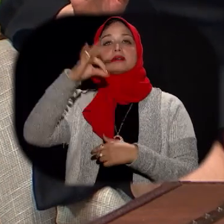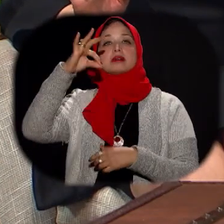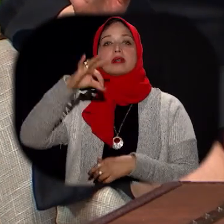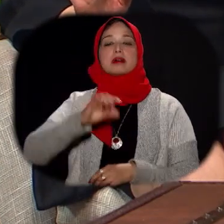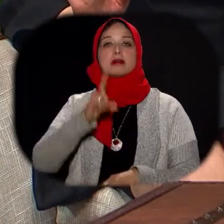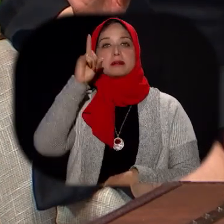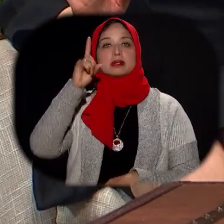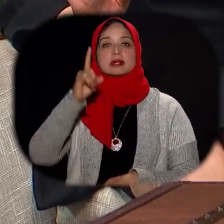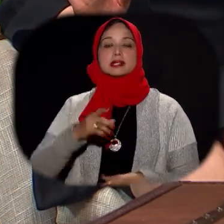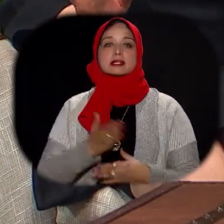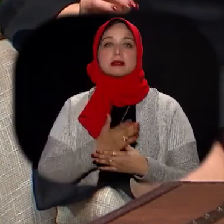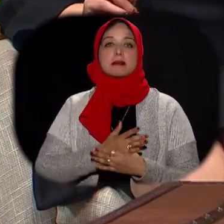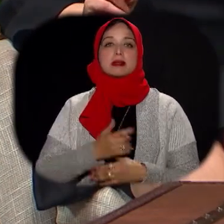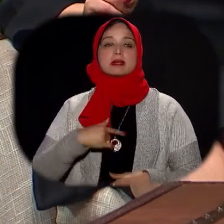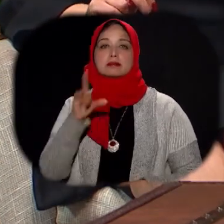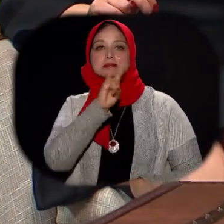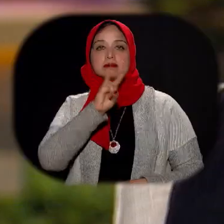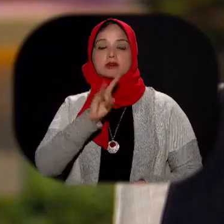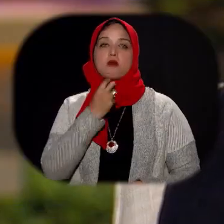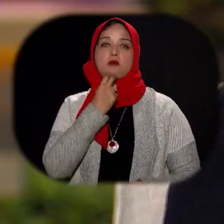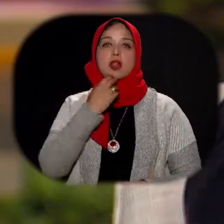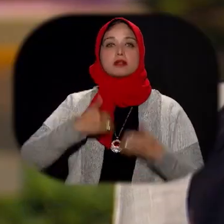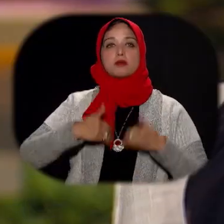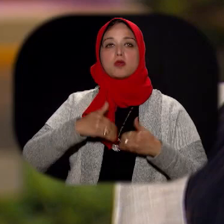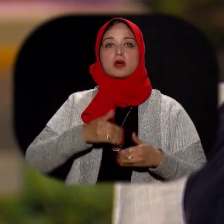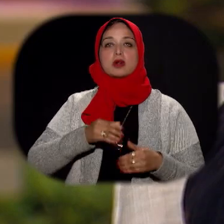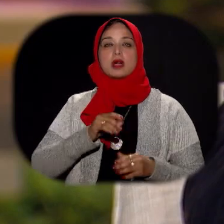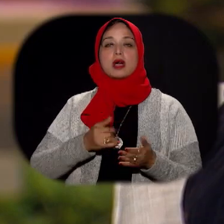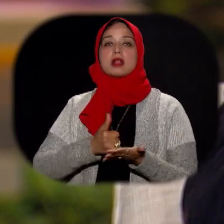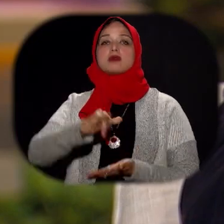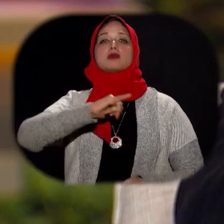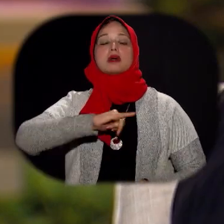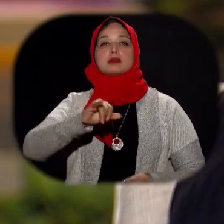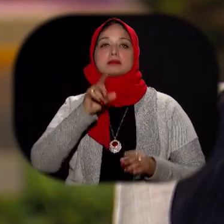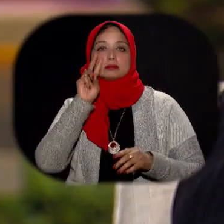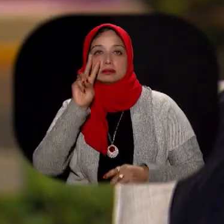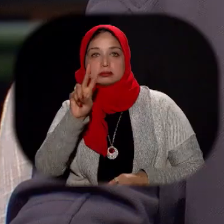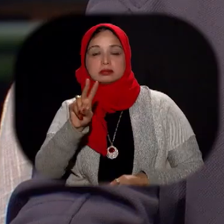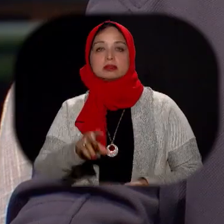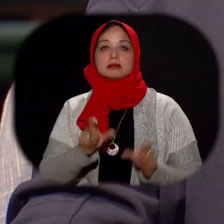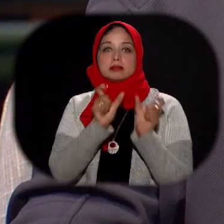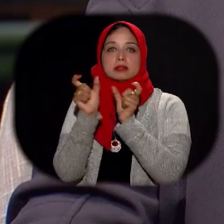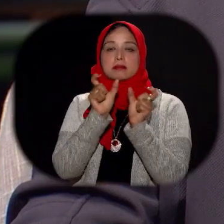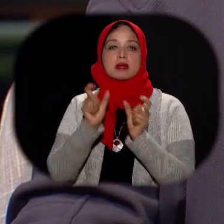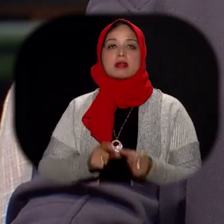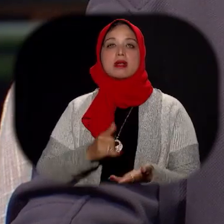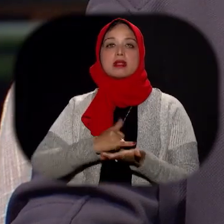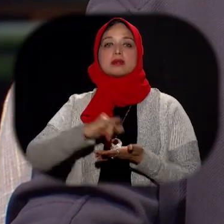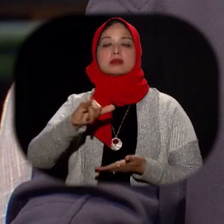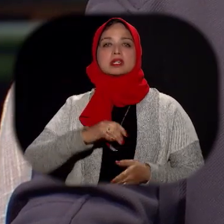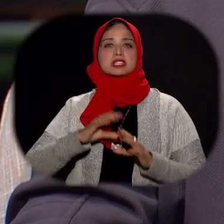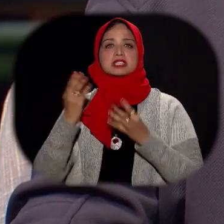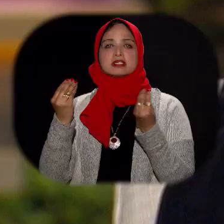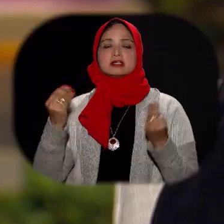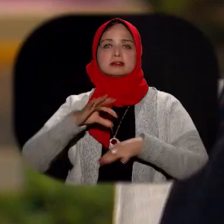فكره ان انت طول الوقت مهتم باحمد طول الوقت هو الاتجاه ليه في ناس كتيره جدا وانا اسف ان انا